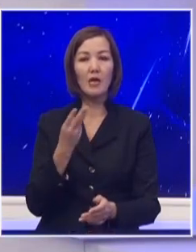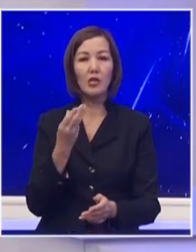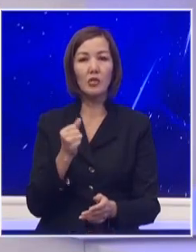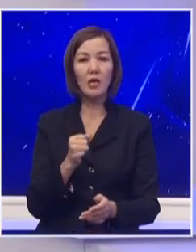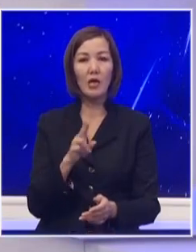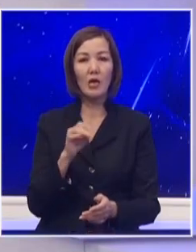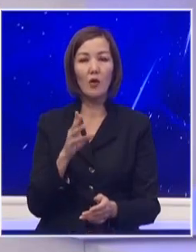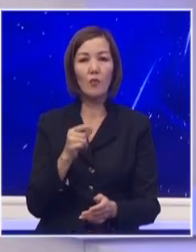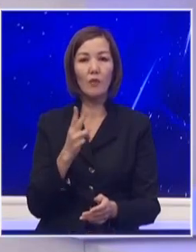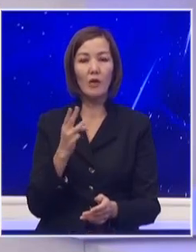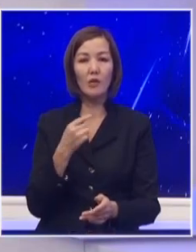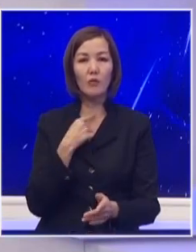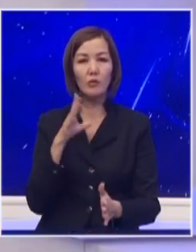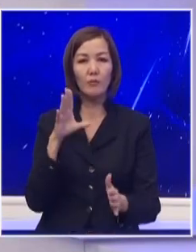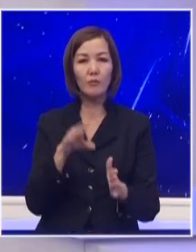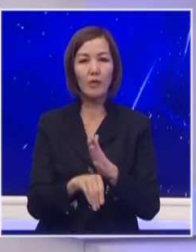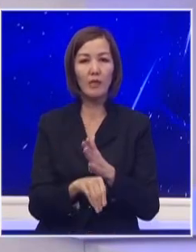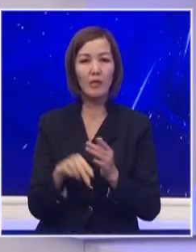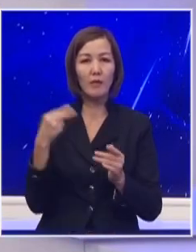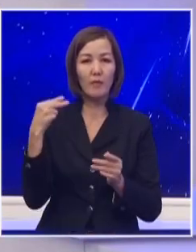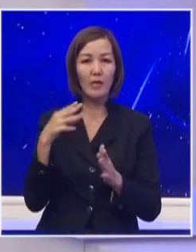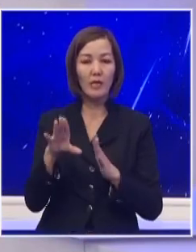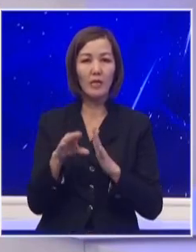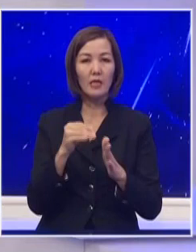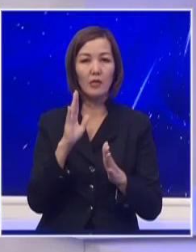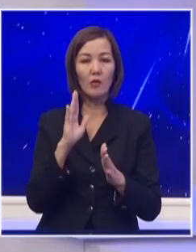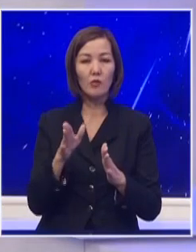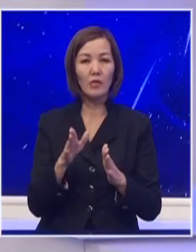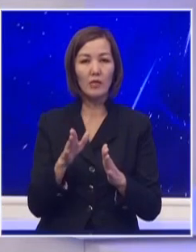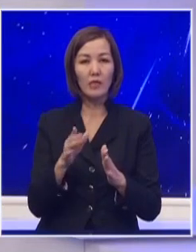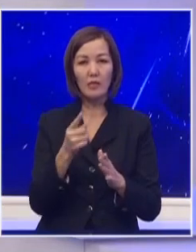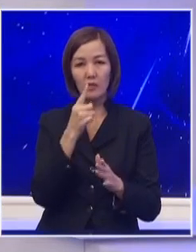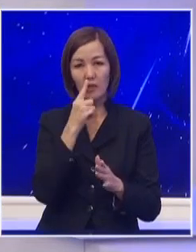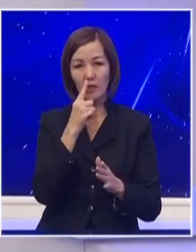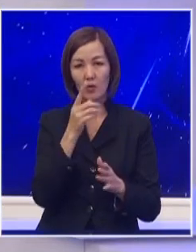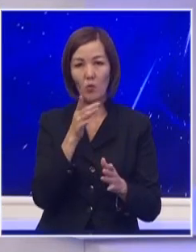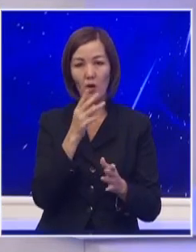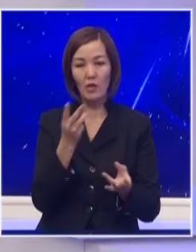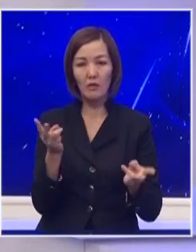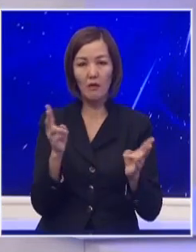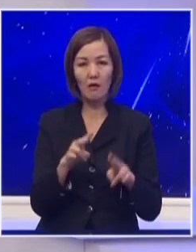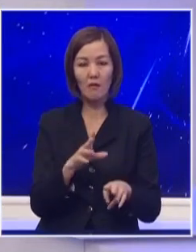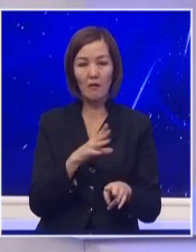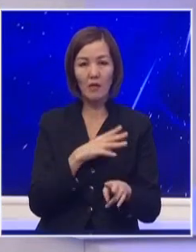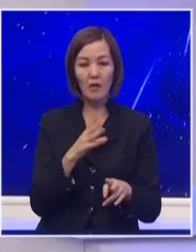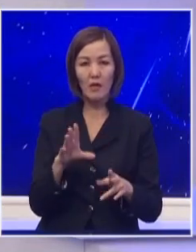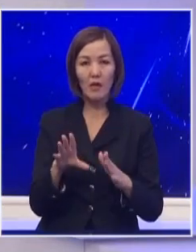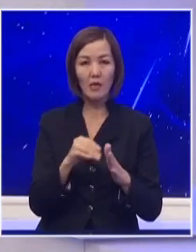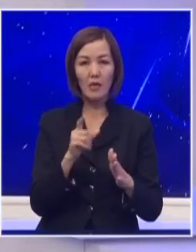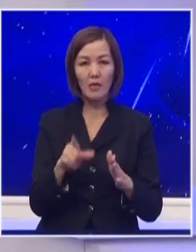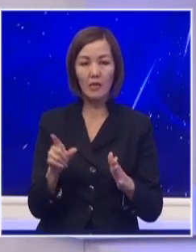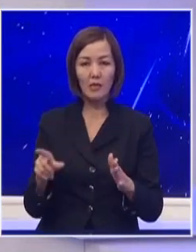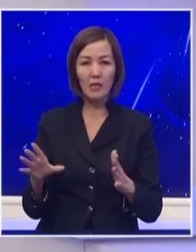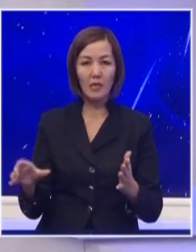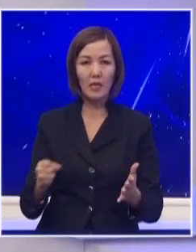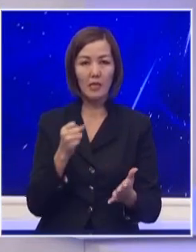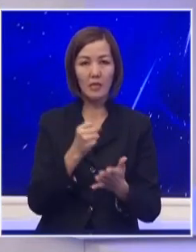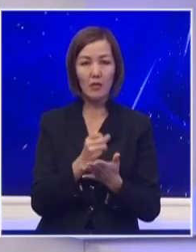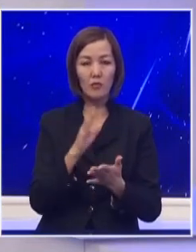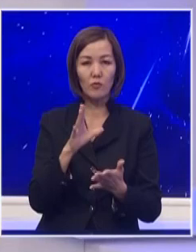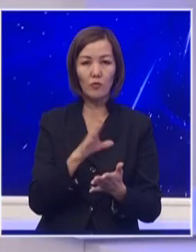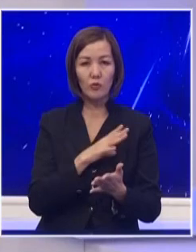бірлестігі, Қазақстан спортшылар одағы республикалық қоғамдық бірлестігі, Қазақстанның азаматтық альянсы, ардагерлер ұйымы